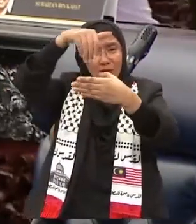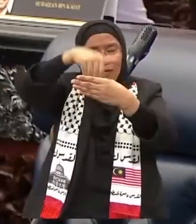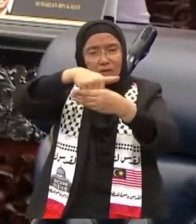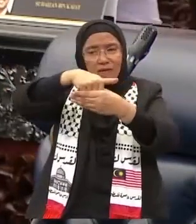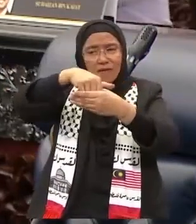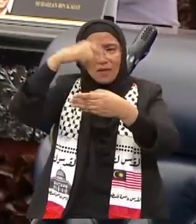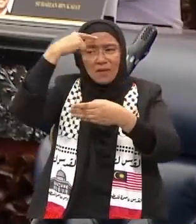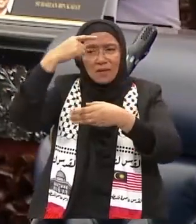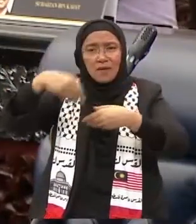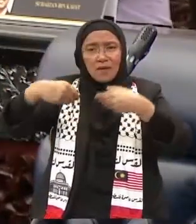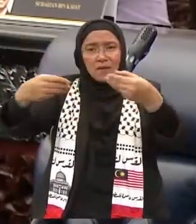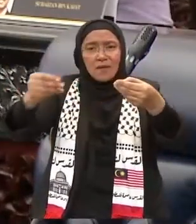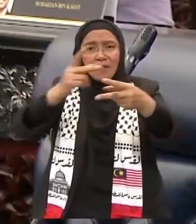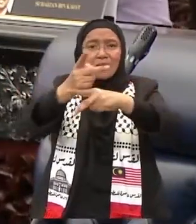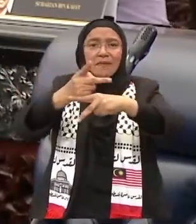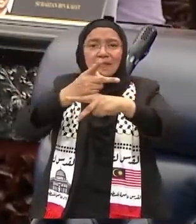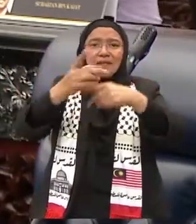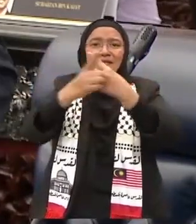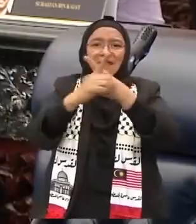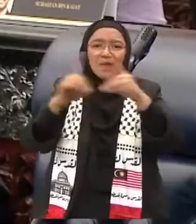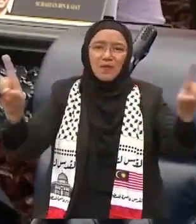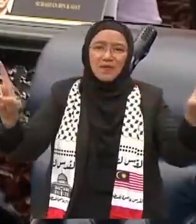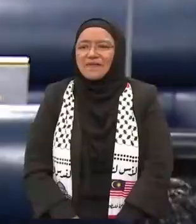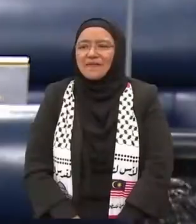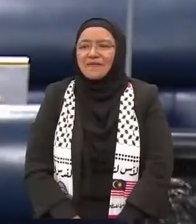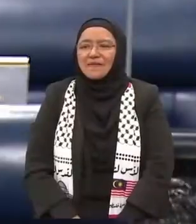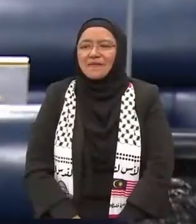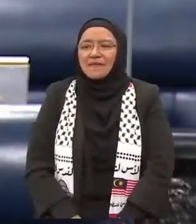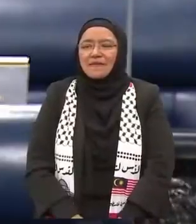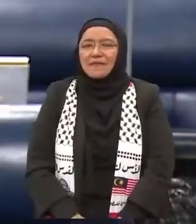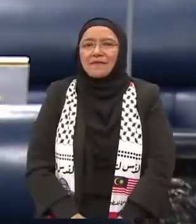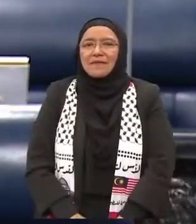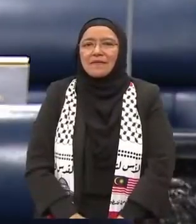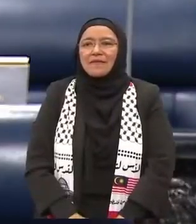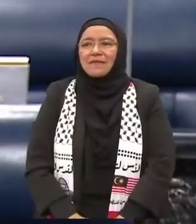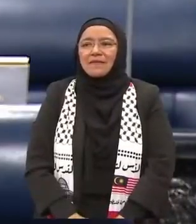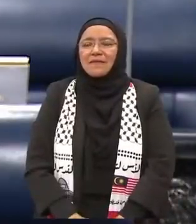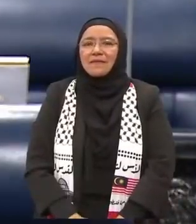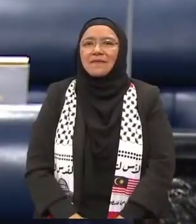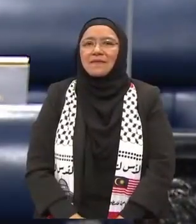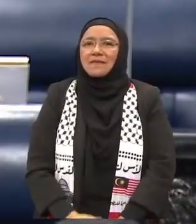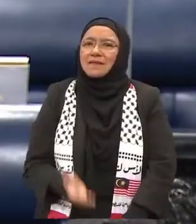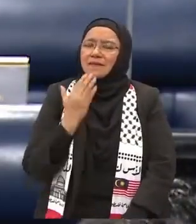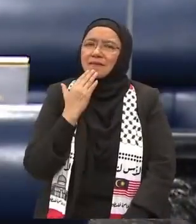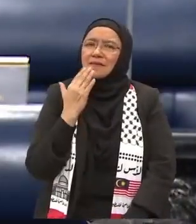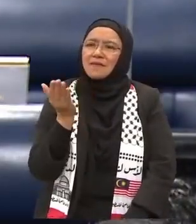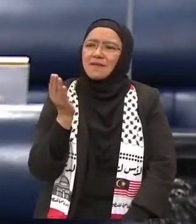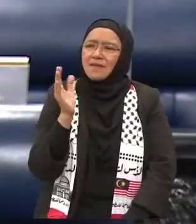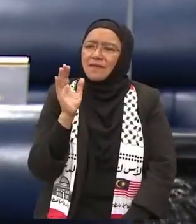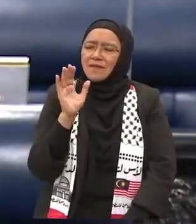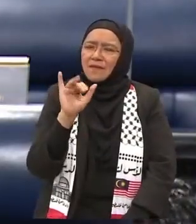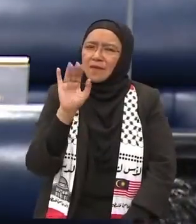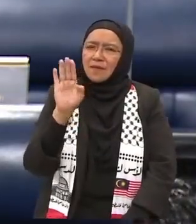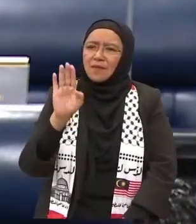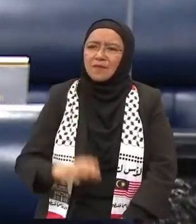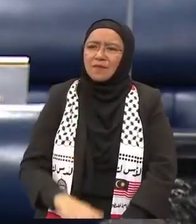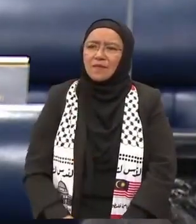menjaga demokrasi terima kasih kasih yang berhormat berkenaan dengan